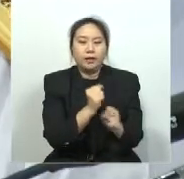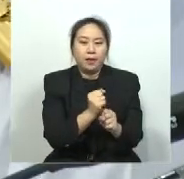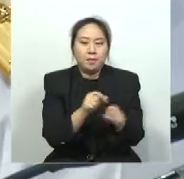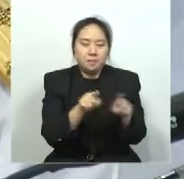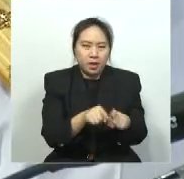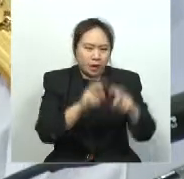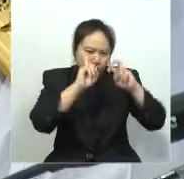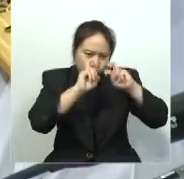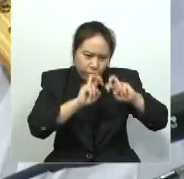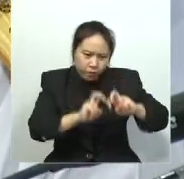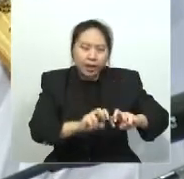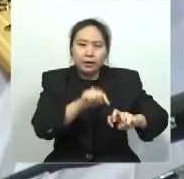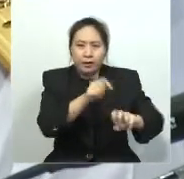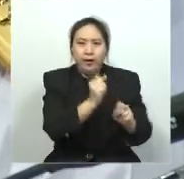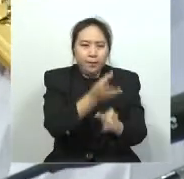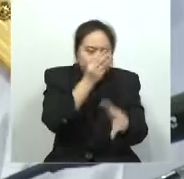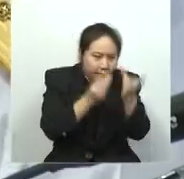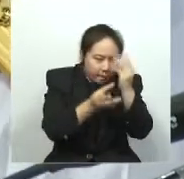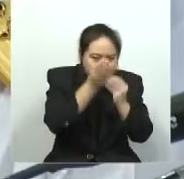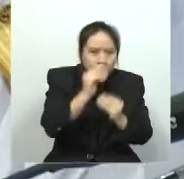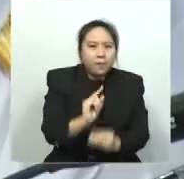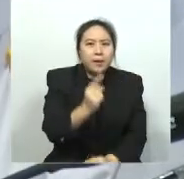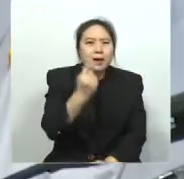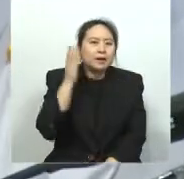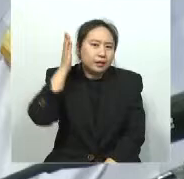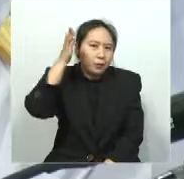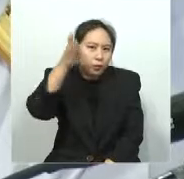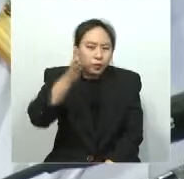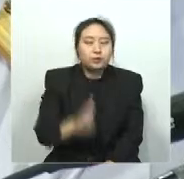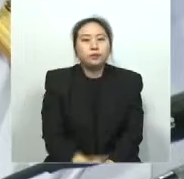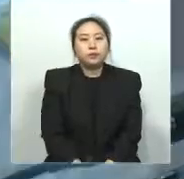การศึกษาวิจัยในพันธุ์ใหม่ๆที่จะเกิดขึ้นในอนาคตด้วย